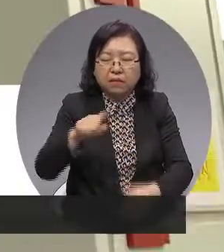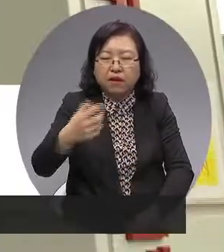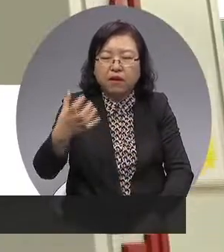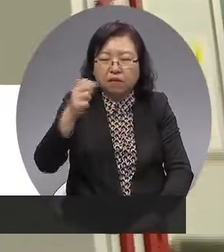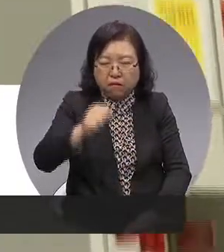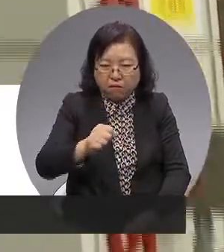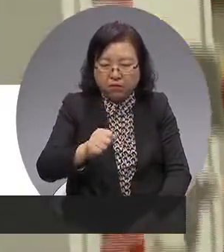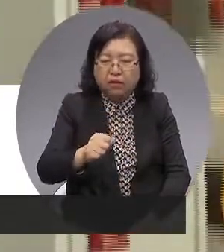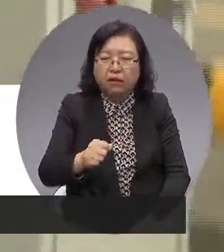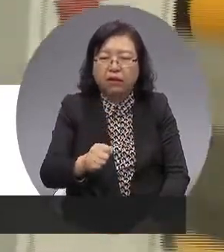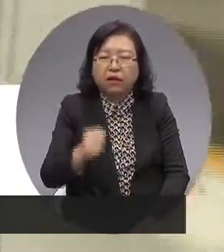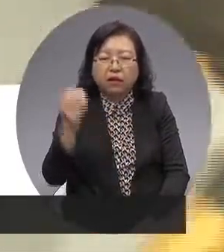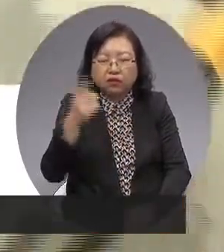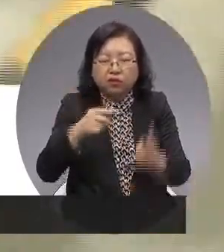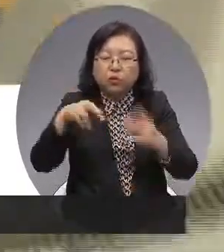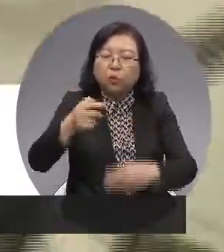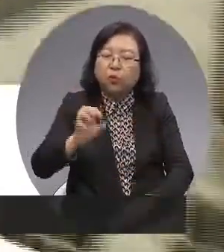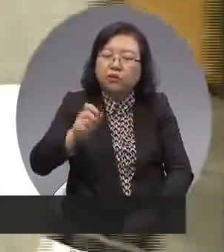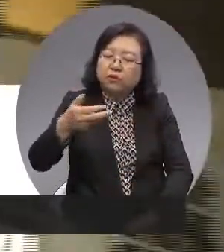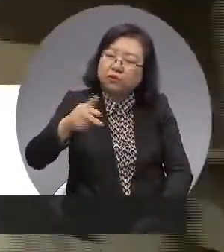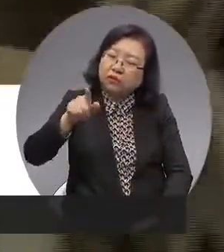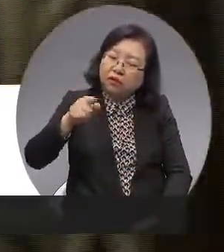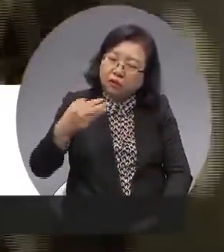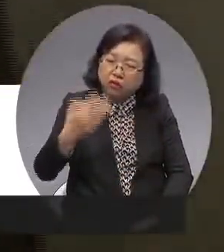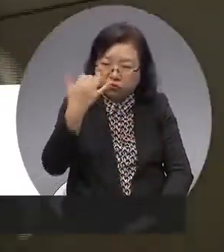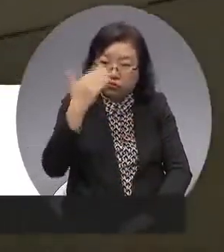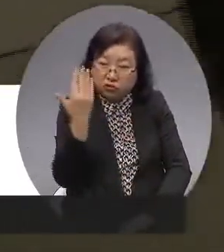들여 청주시 송절동